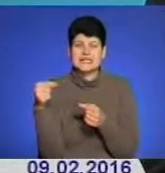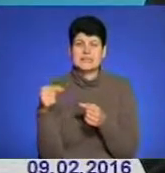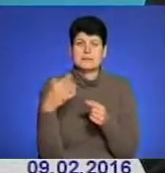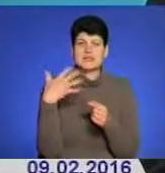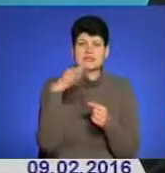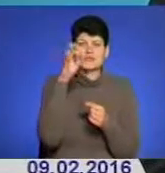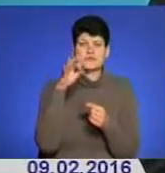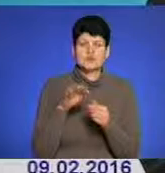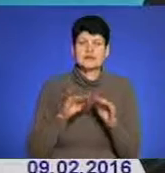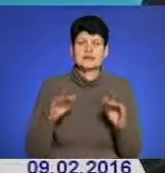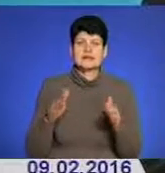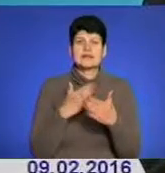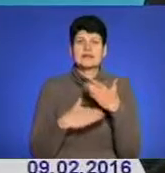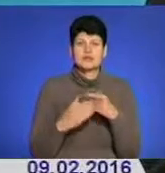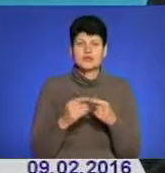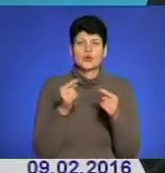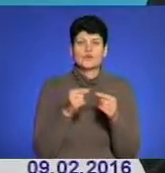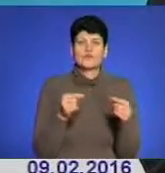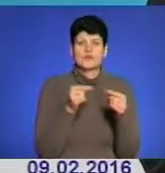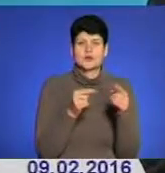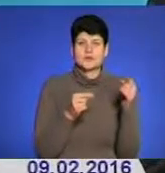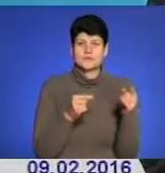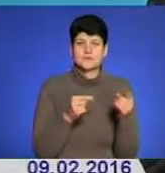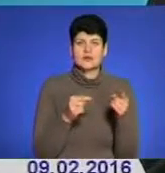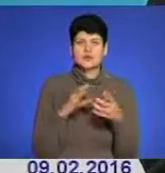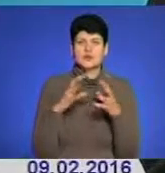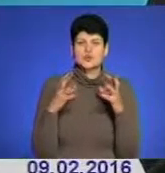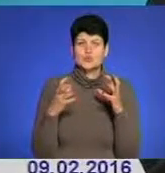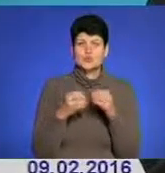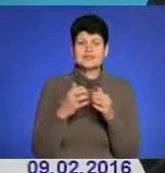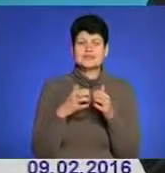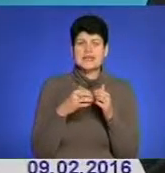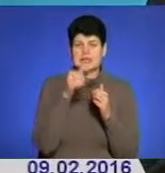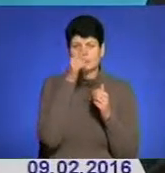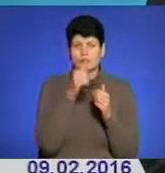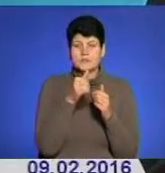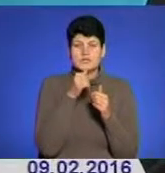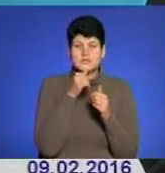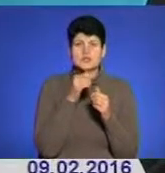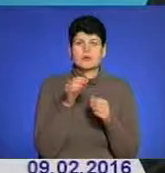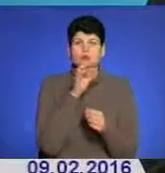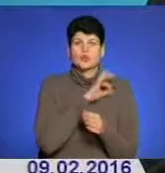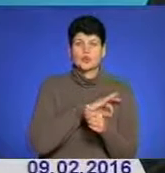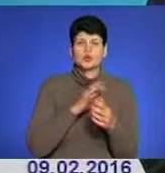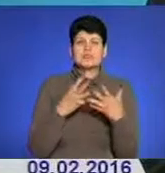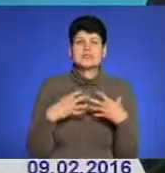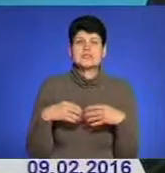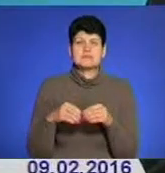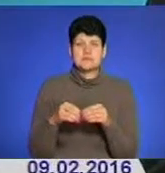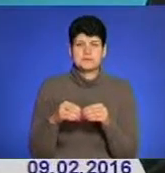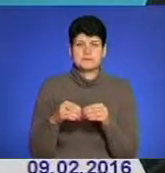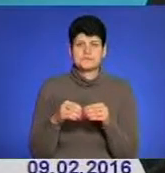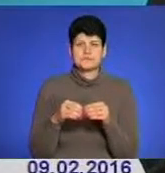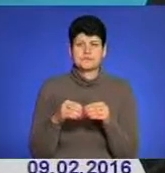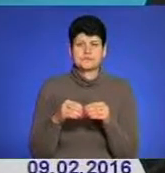% дитини відповідного віку та середньомісячним доходом сім'ї